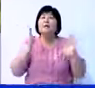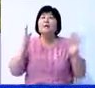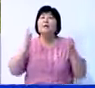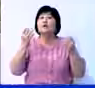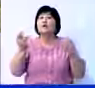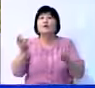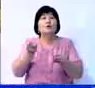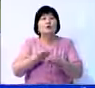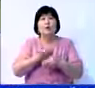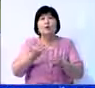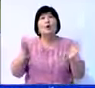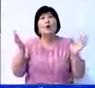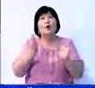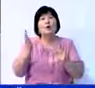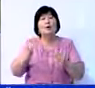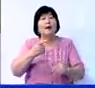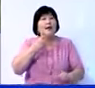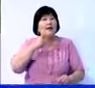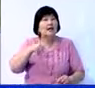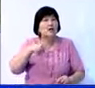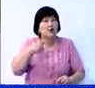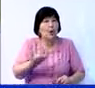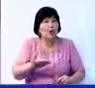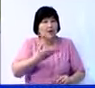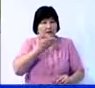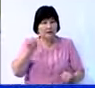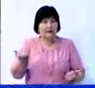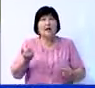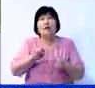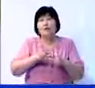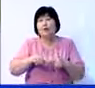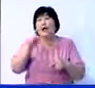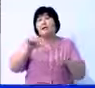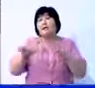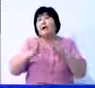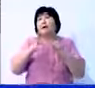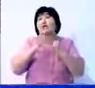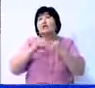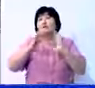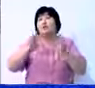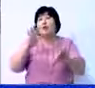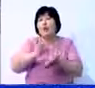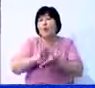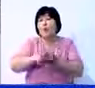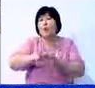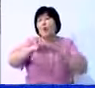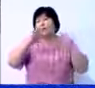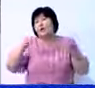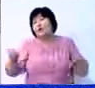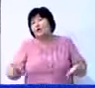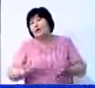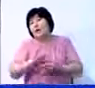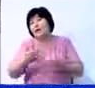жоқ, соны айтатын табиғаттың тілі жоқ дейді. Мәселен, адамның харекетінен жер бетінде қоқыс пен тұрмыстық қалдық заттар